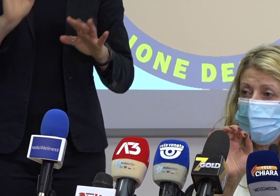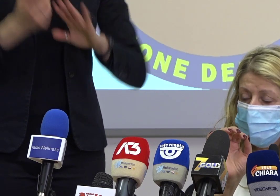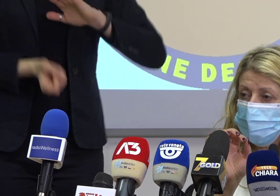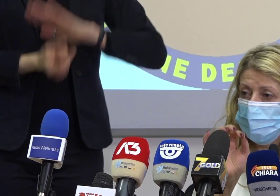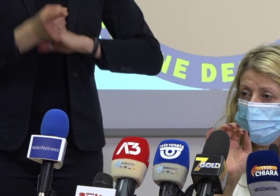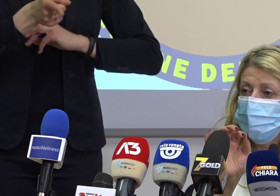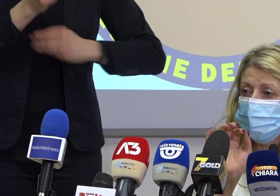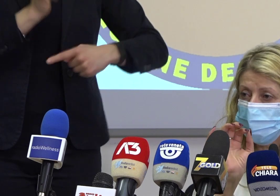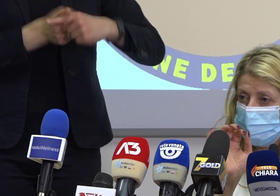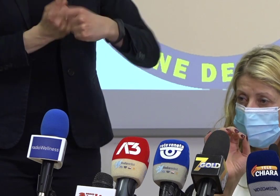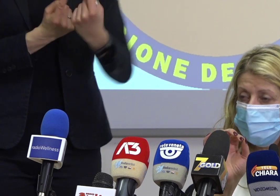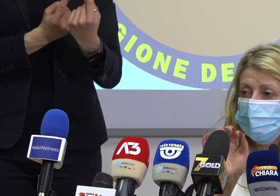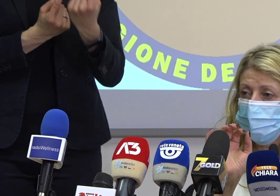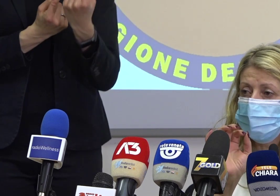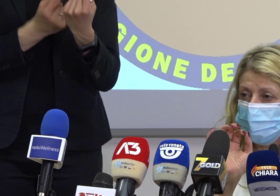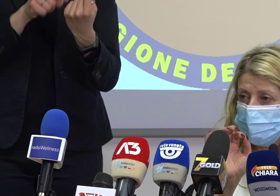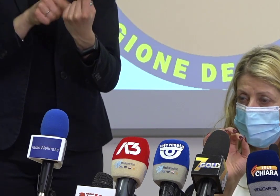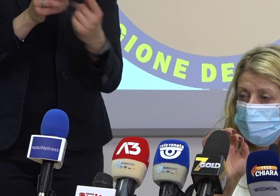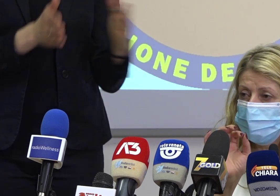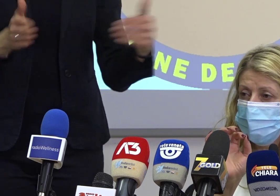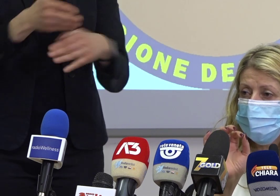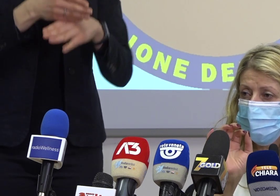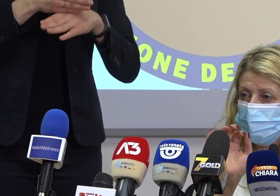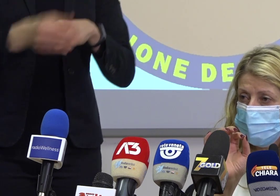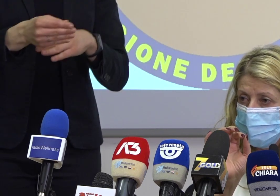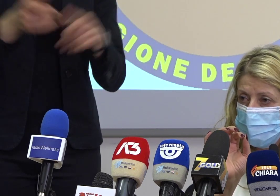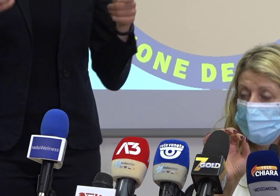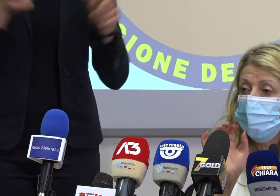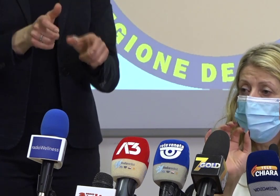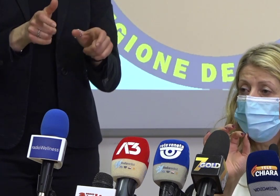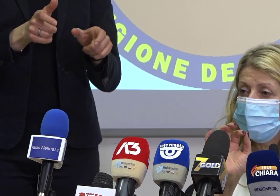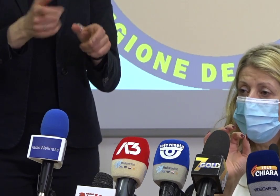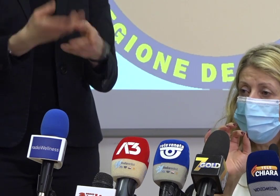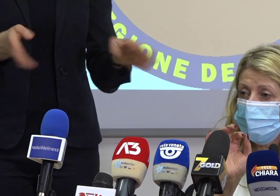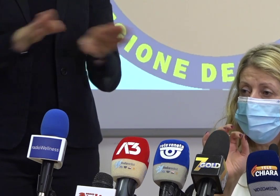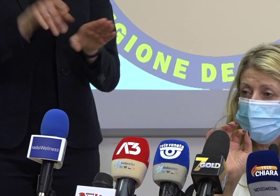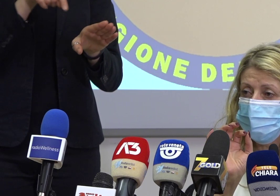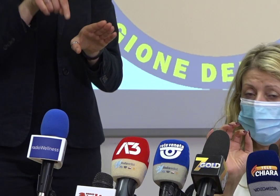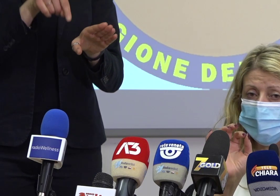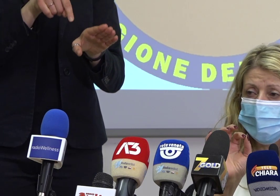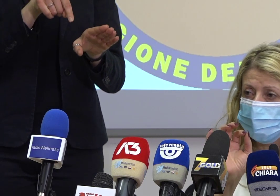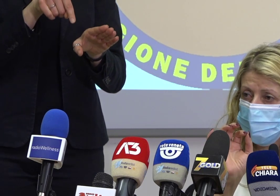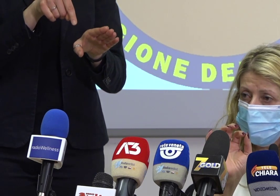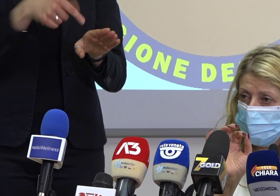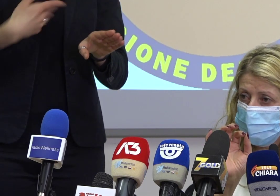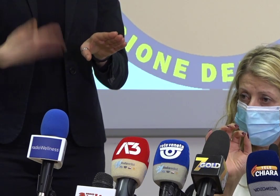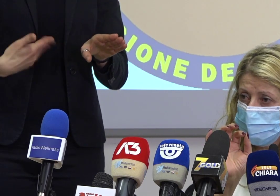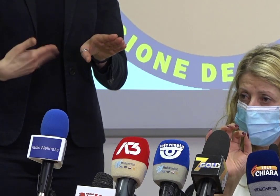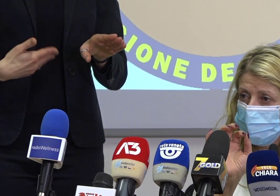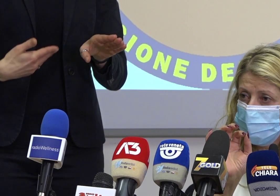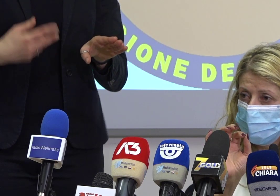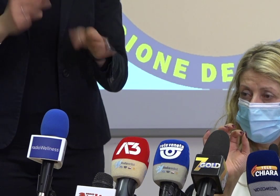caso positivo in una classe, tutta la classe viene posta in quarantena. Lo può dire già subito la